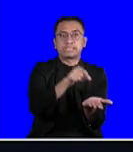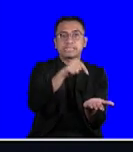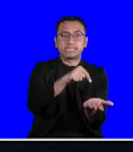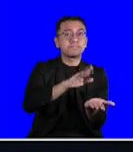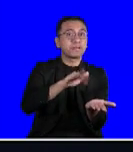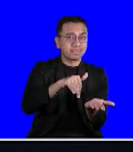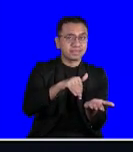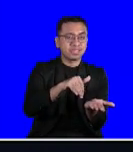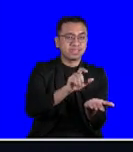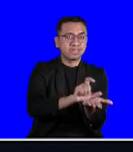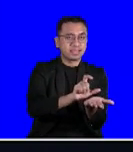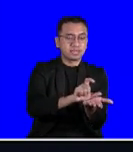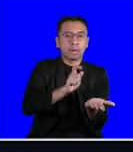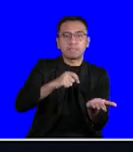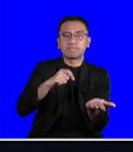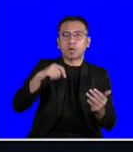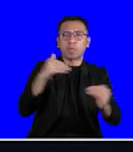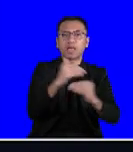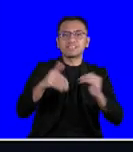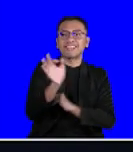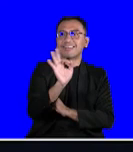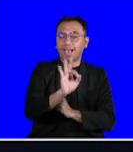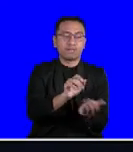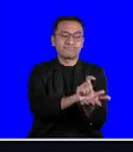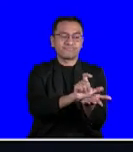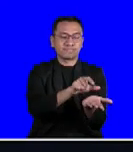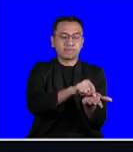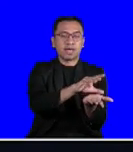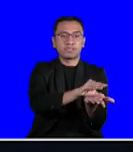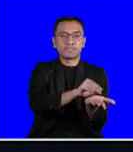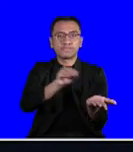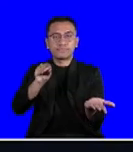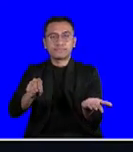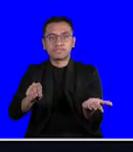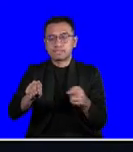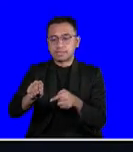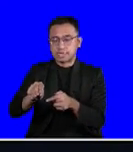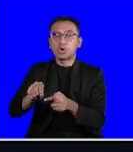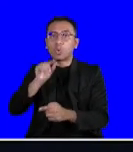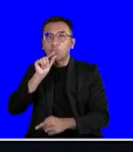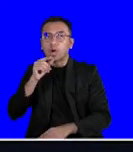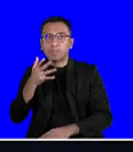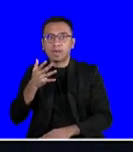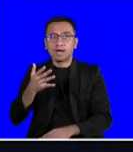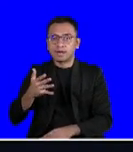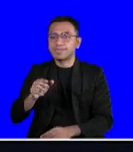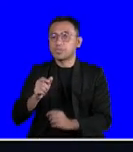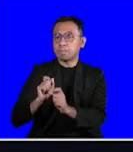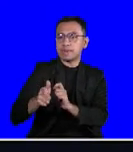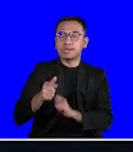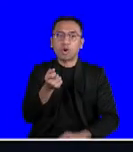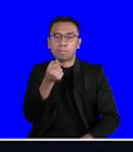Surplus di pos transportasi tersebut yang tidak terpakai bisa dialihkan menjadi pos pengeluaran kebutuhan vitamin